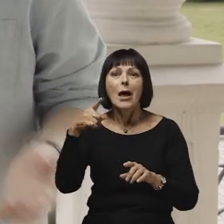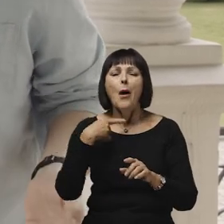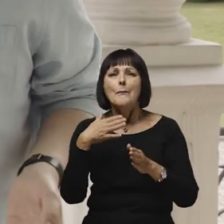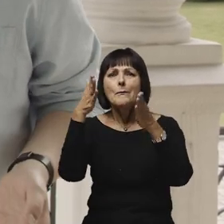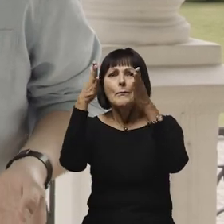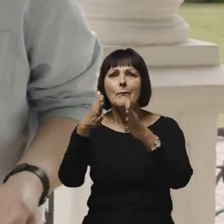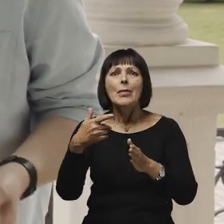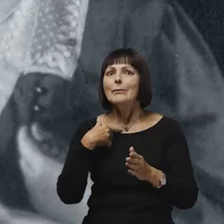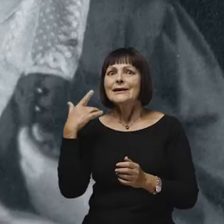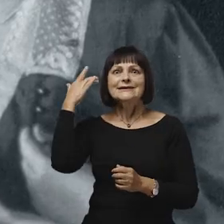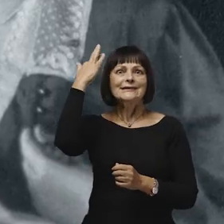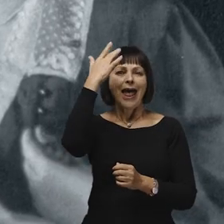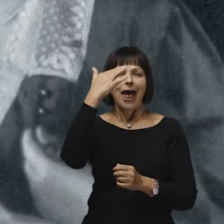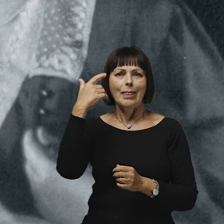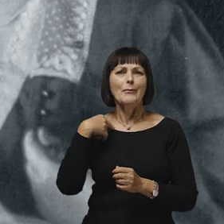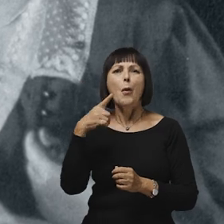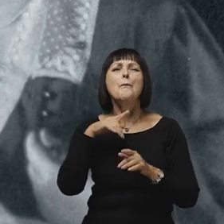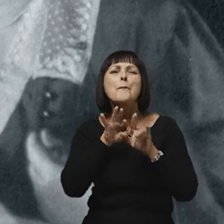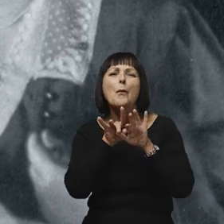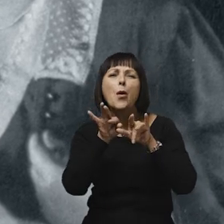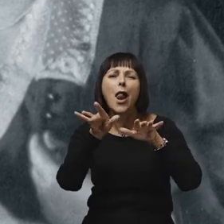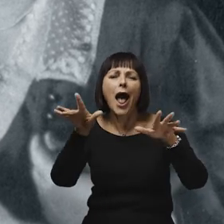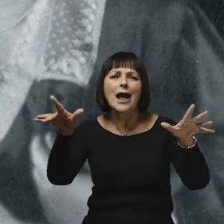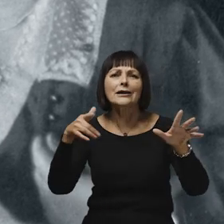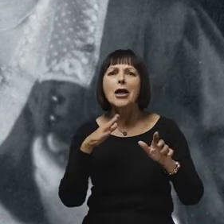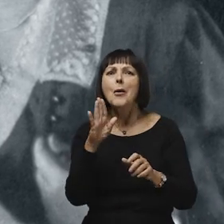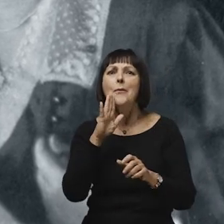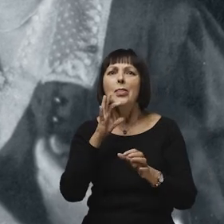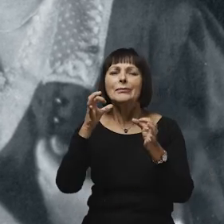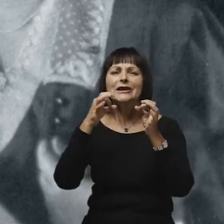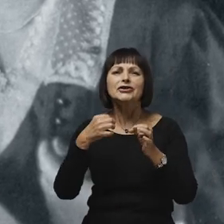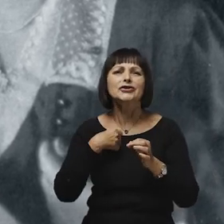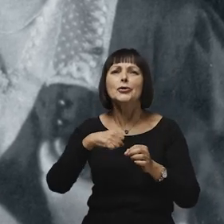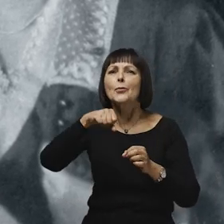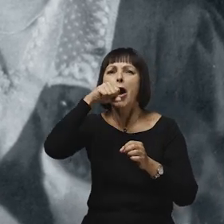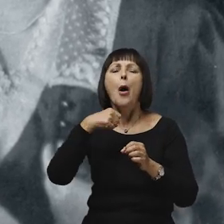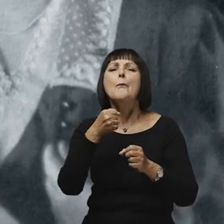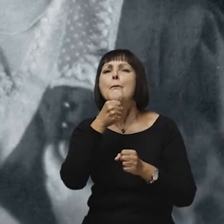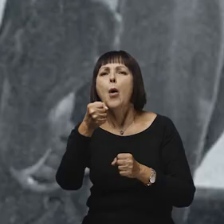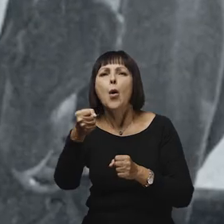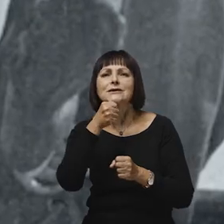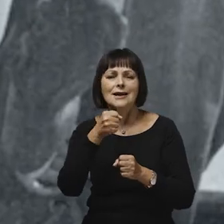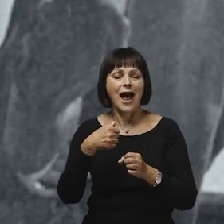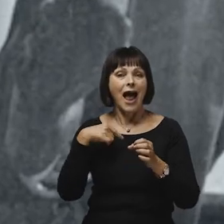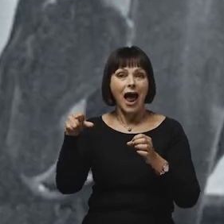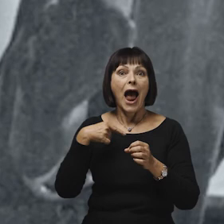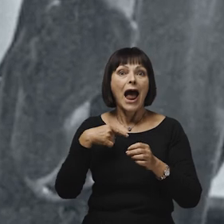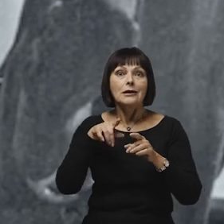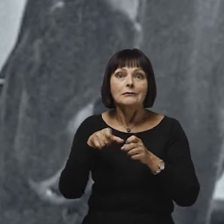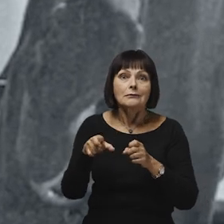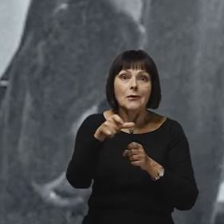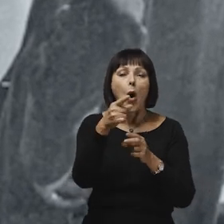ucieleśnieniem amerykańskiego snu. Cieszył się popularnością na miarę dzisiejszych idoli popkultury. Szlaki jego